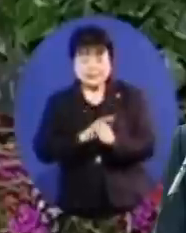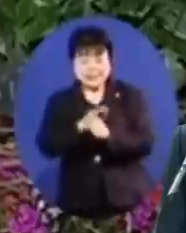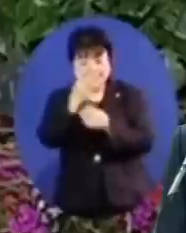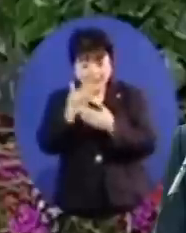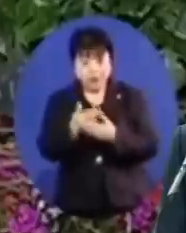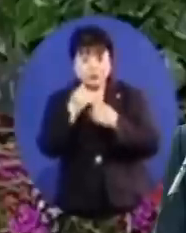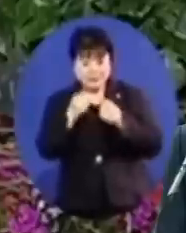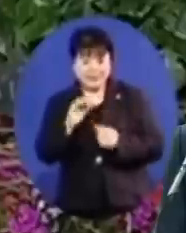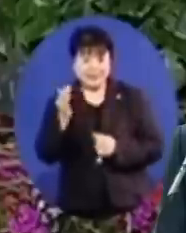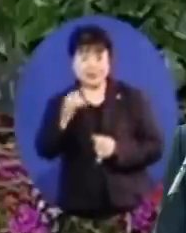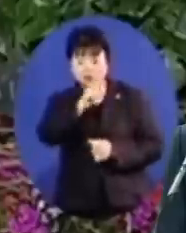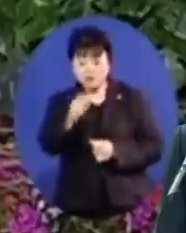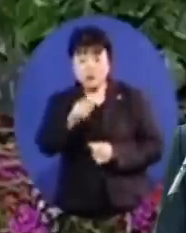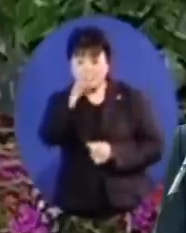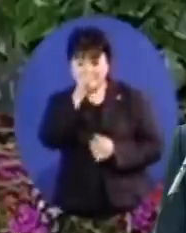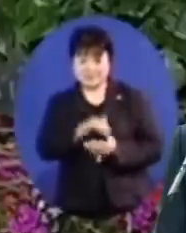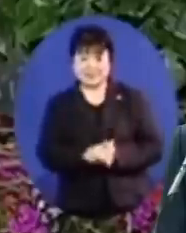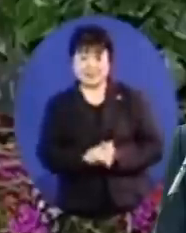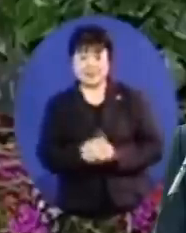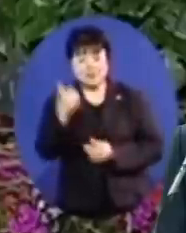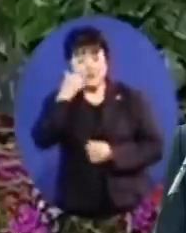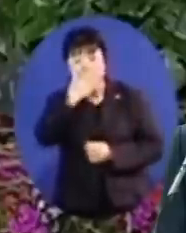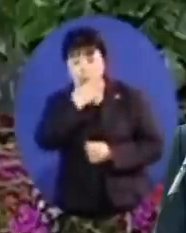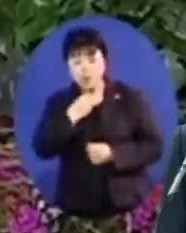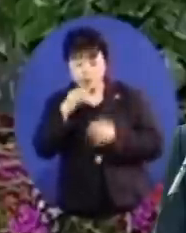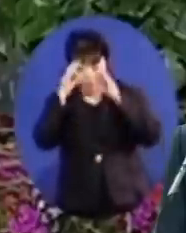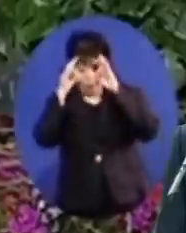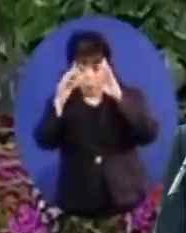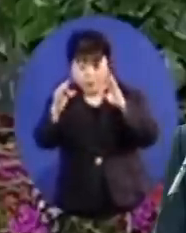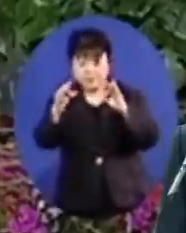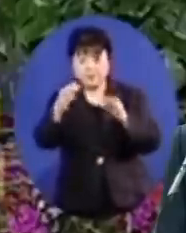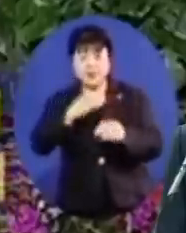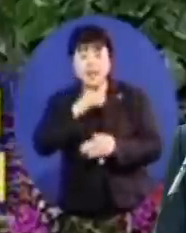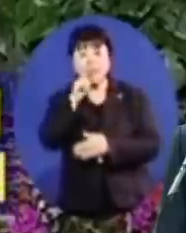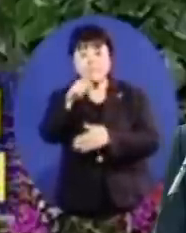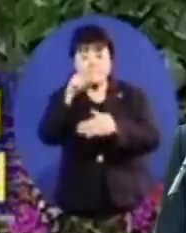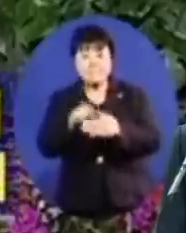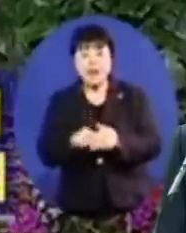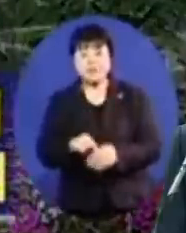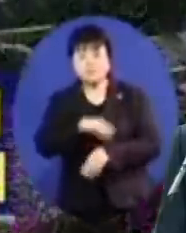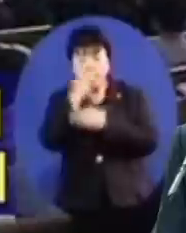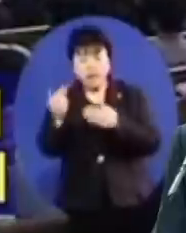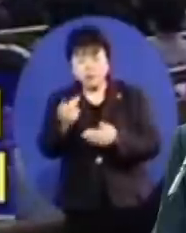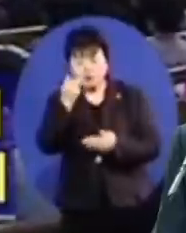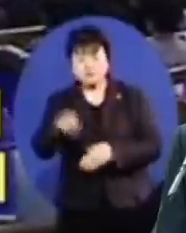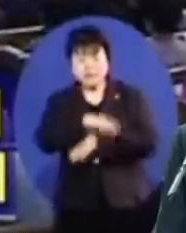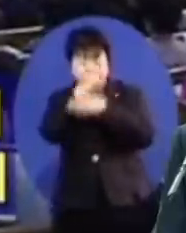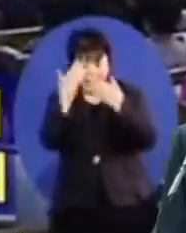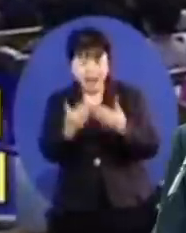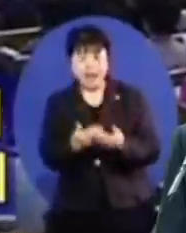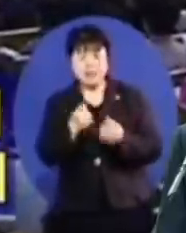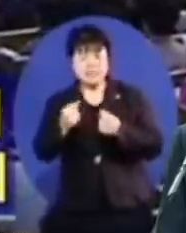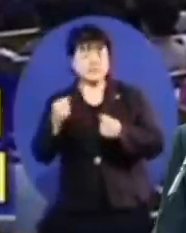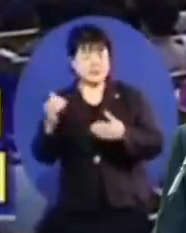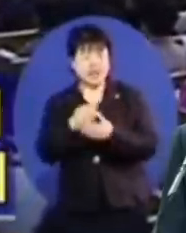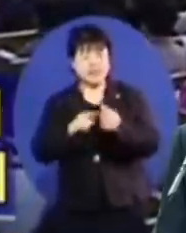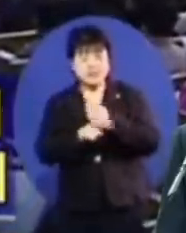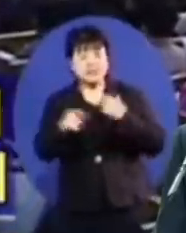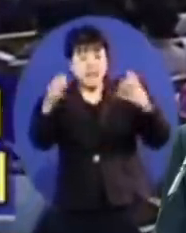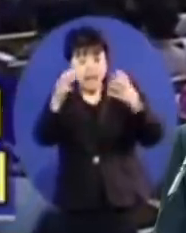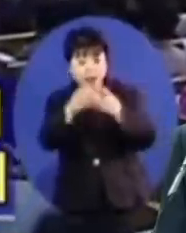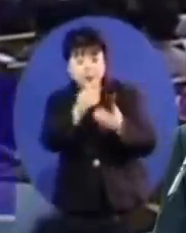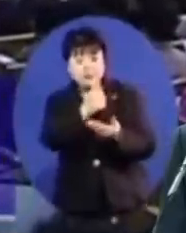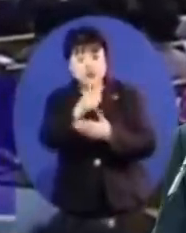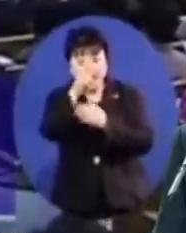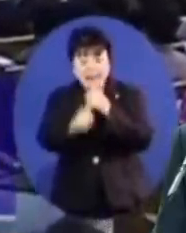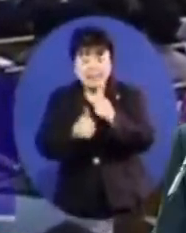살라고 성경은 말하는 것입니다. 누가복음 10장 27절에 내 마음을 다하며 목숨을 다하며 힘을 다하며 뜻을 다하여 주